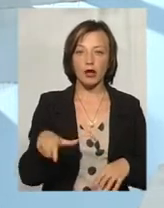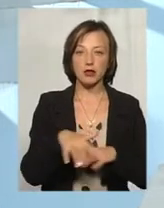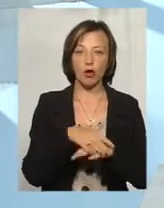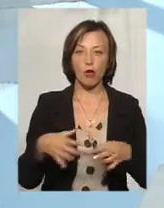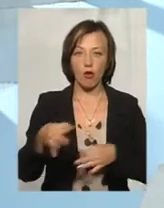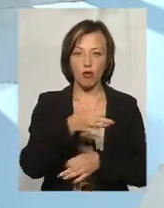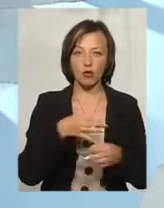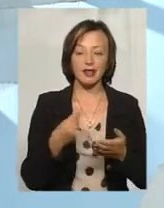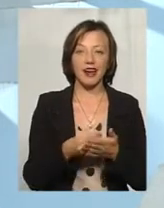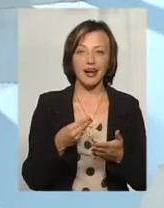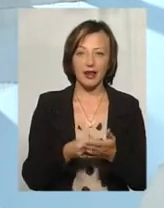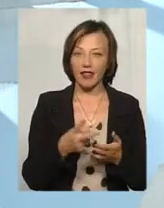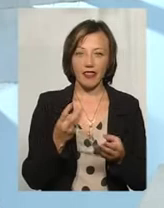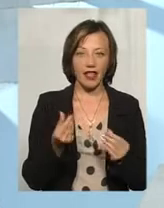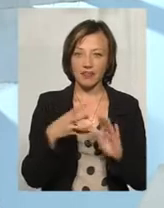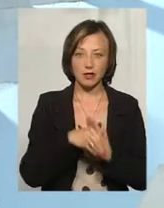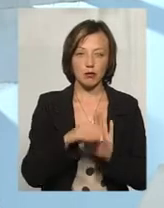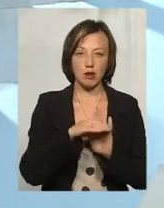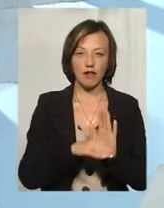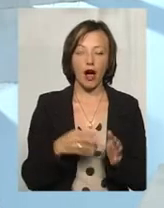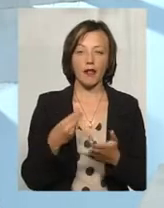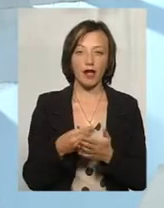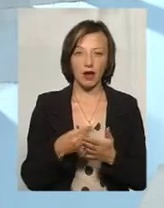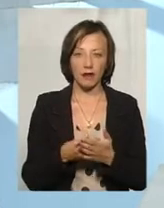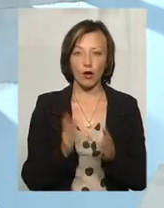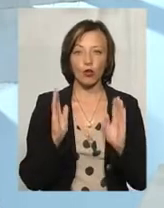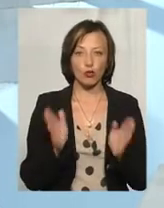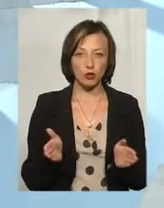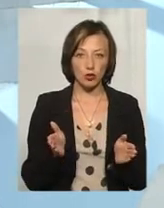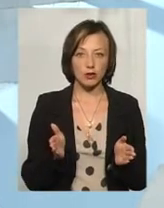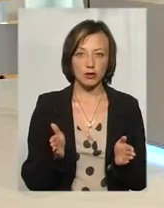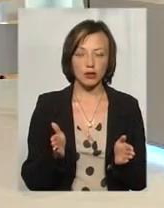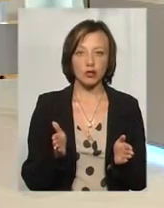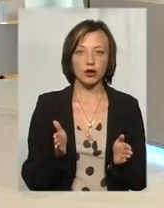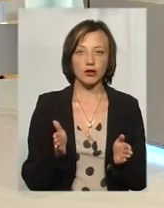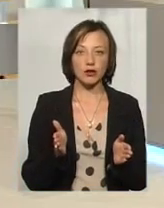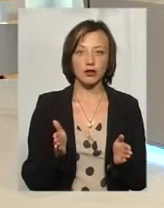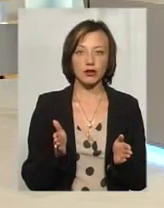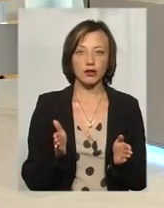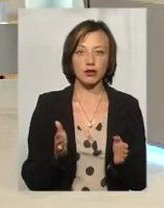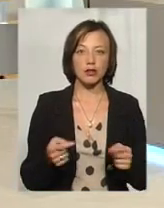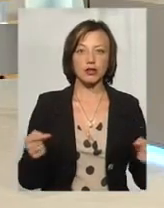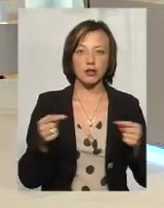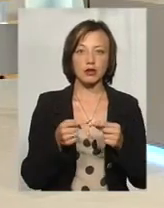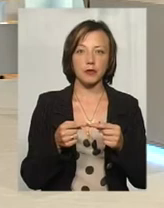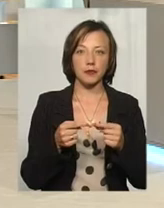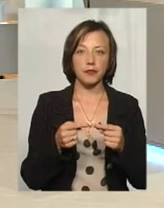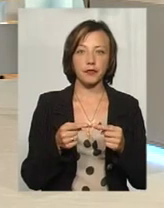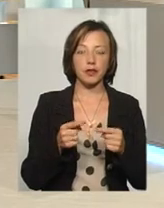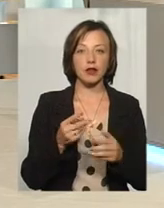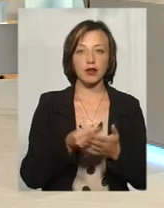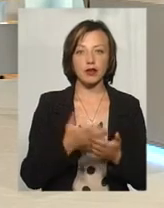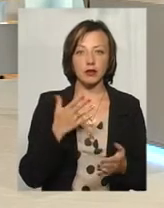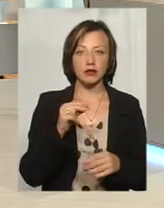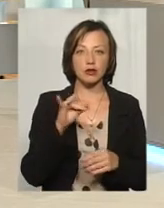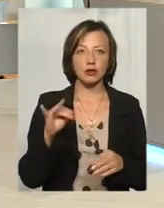саме тарифів, не інвестиційної програми, а тарифів, буде чітке значення, чи це буде